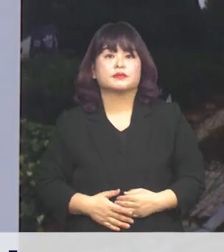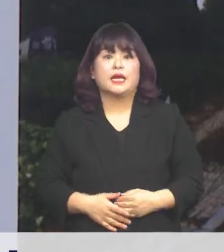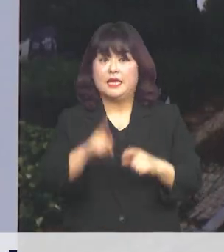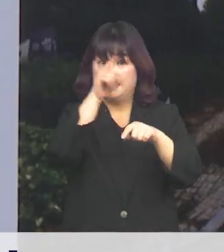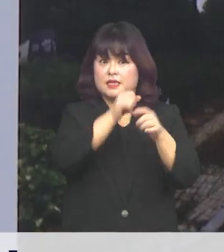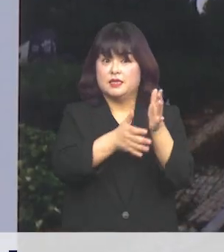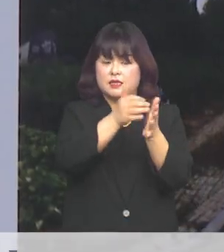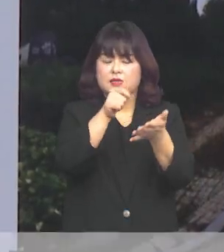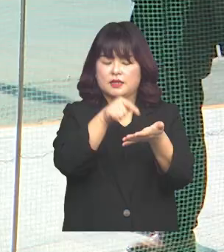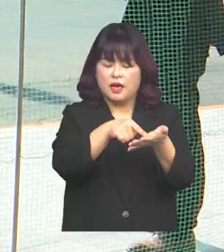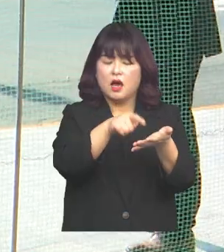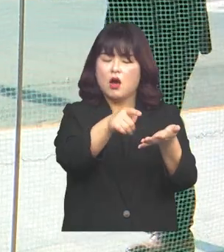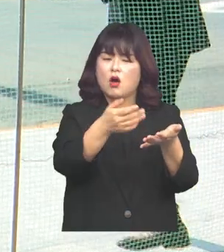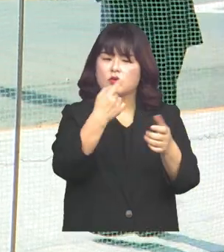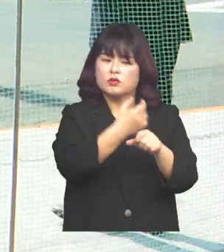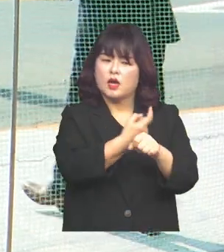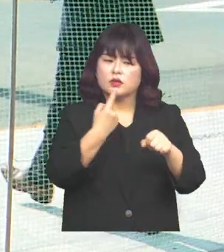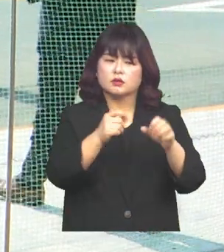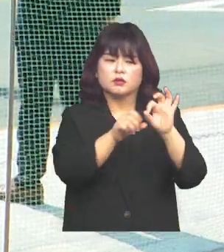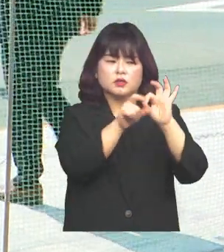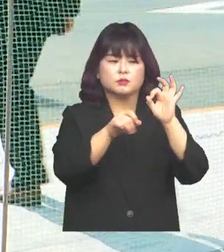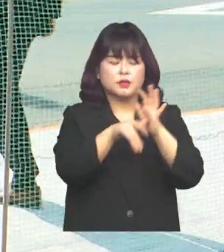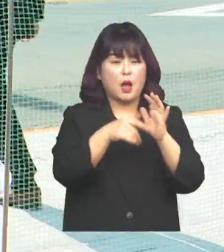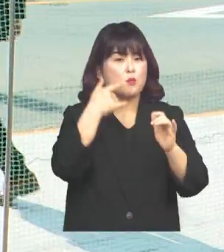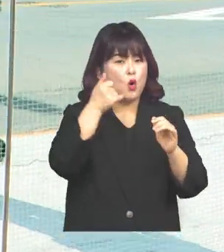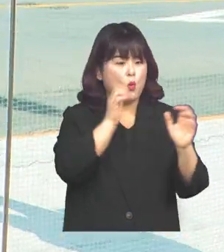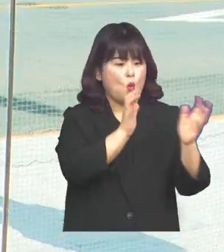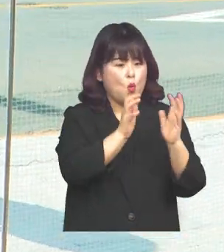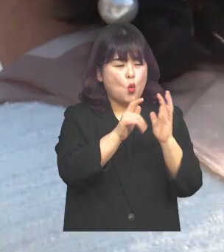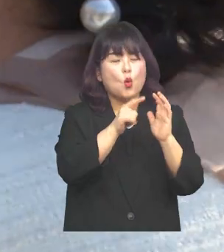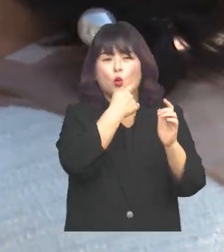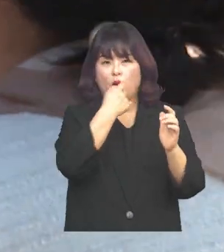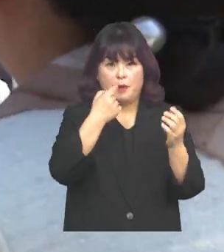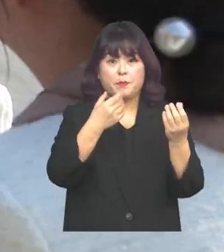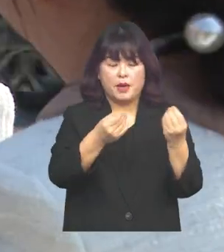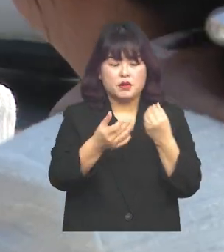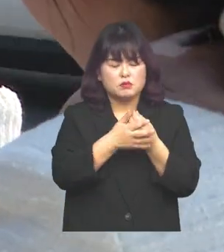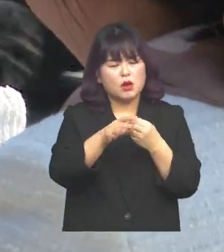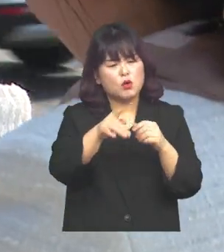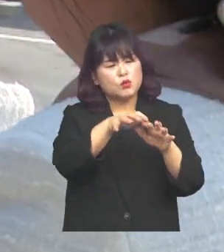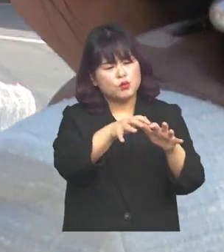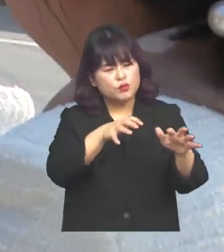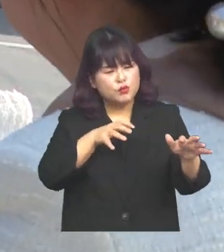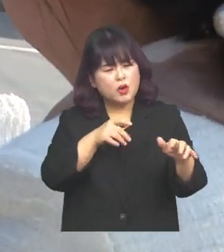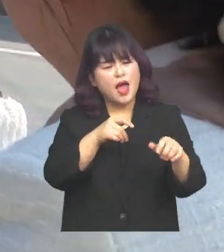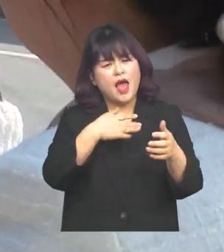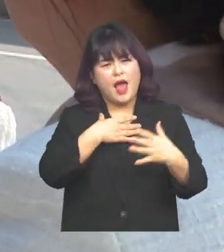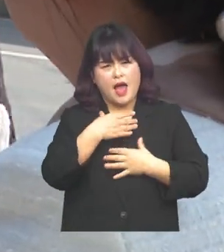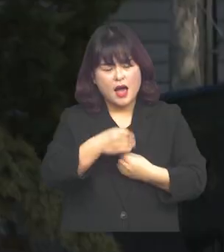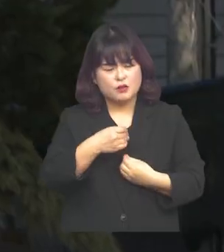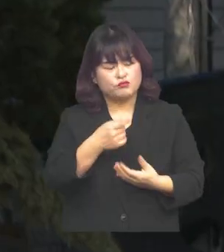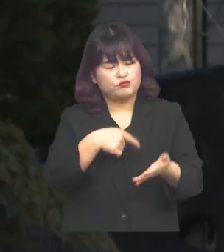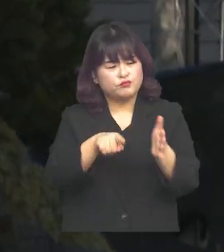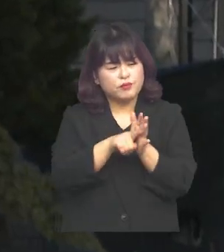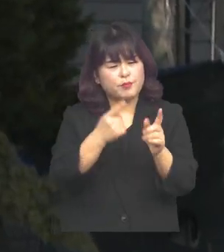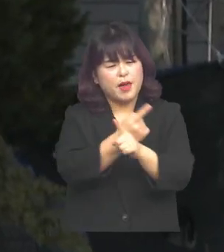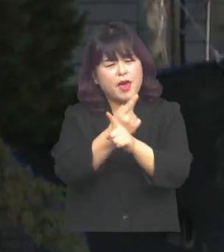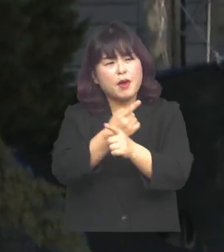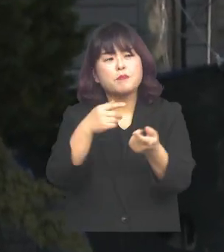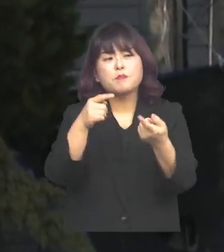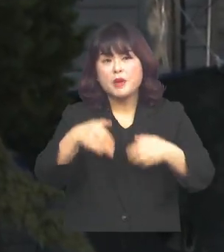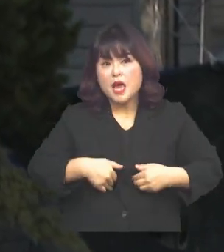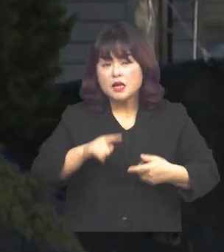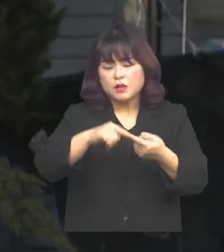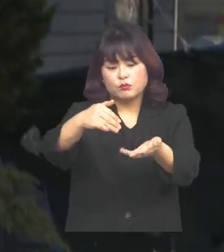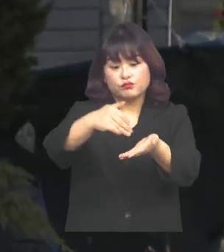둘러봤습니다. 이 시장은 지난해 10월 중학교 학부모 회장들과의 간담회에서 교통체증과 학생 안전을 위해 개선이